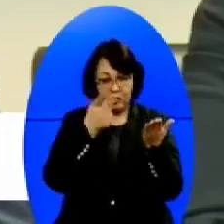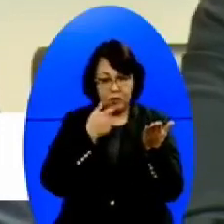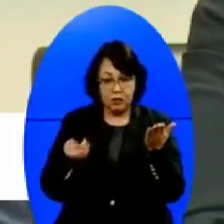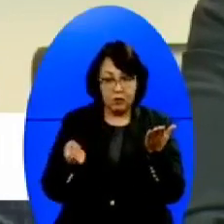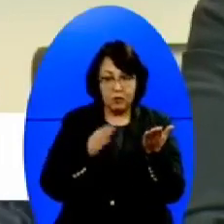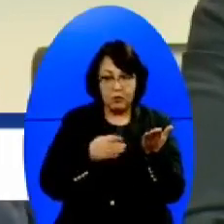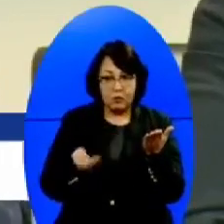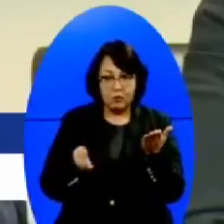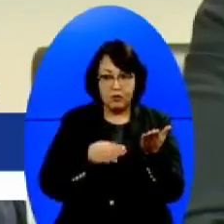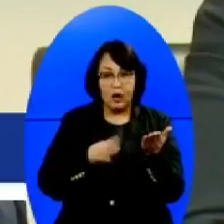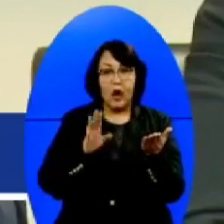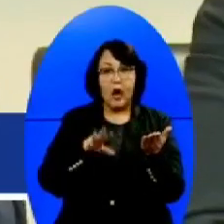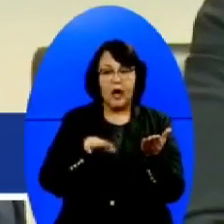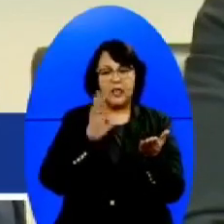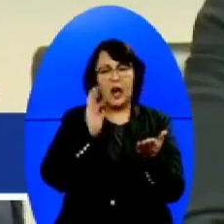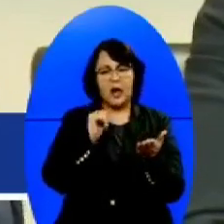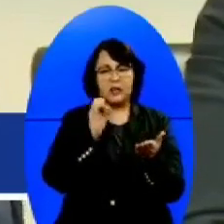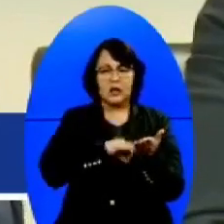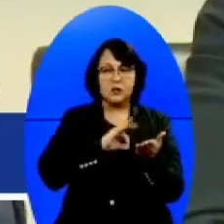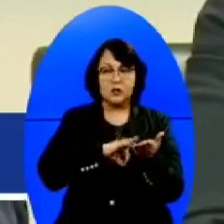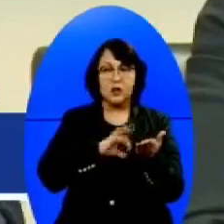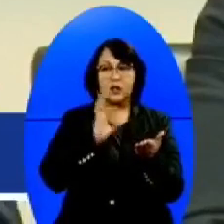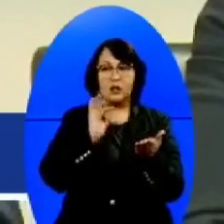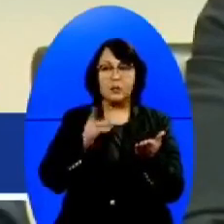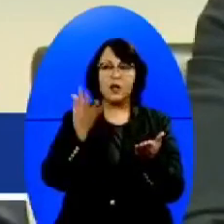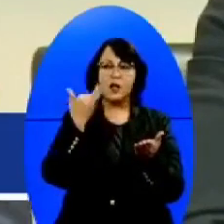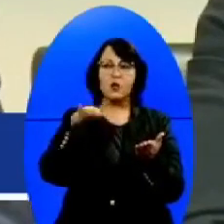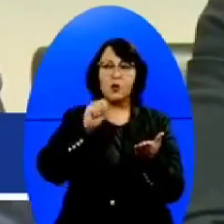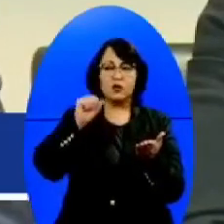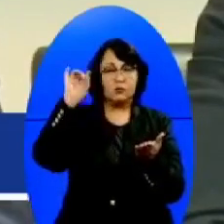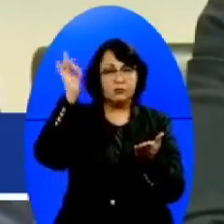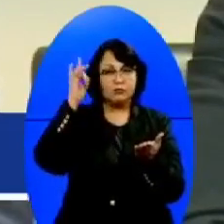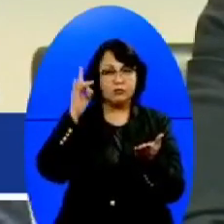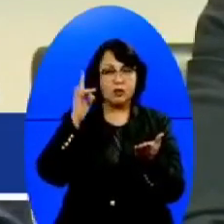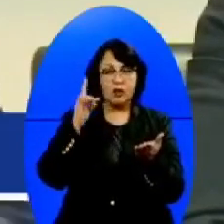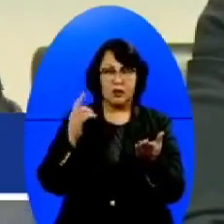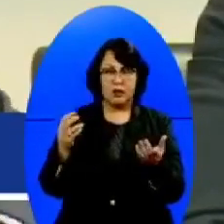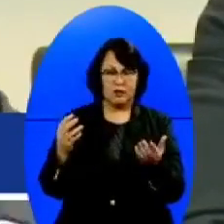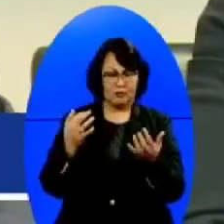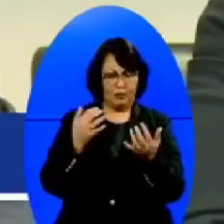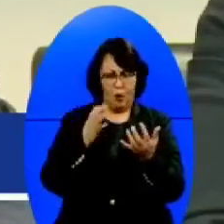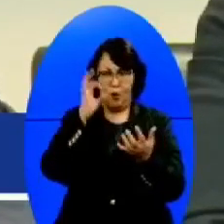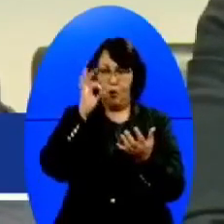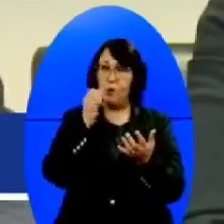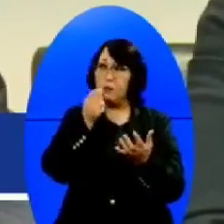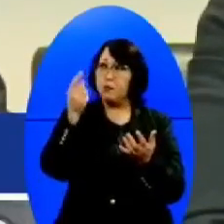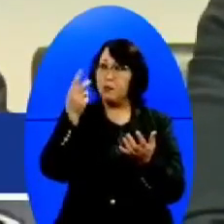хэд дуурах уу? Ямар хэмжээтэй бол хүний биед хортой вэ? Бүх юм тодорхой болохоор